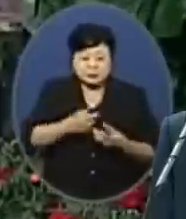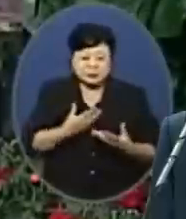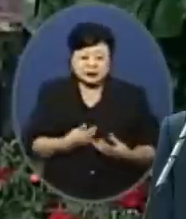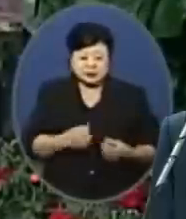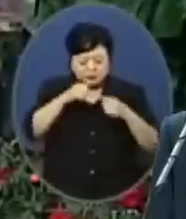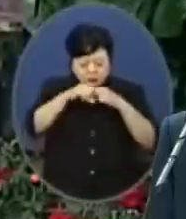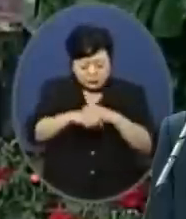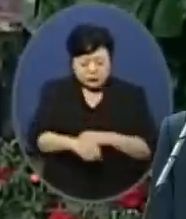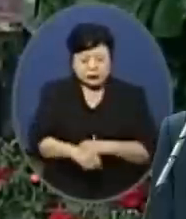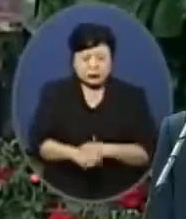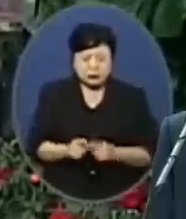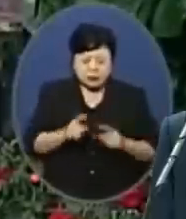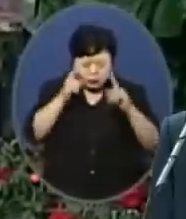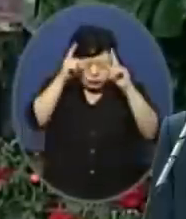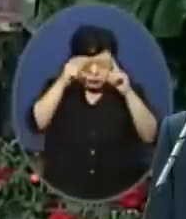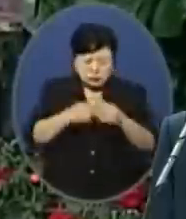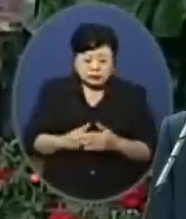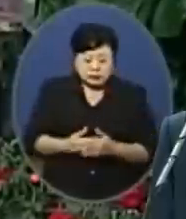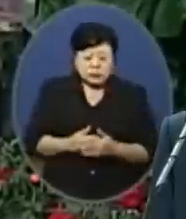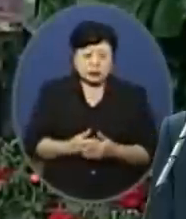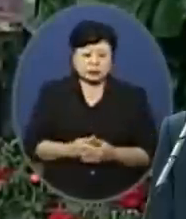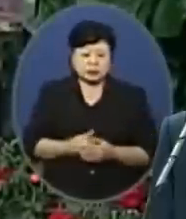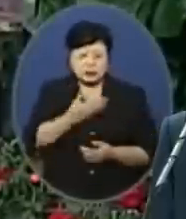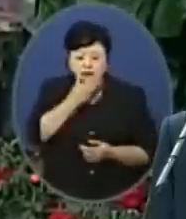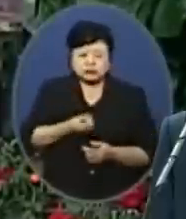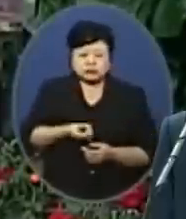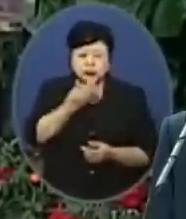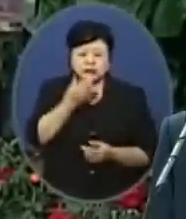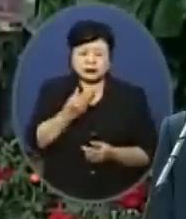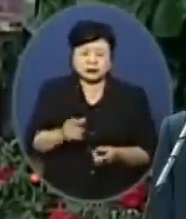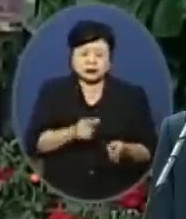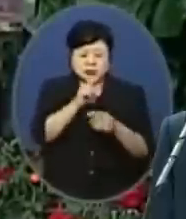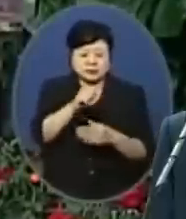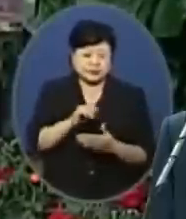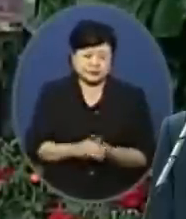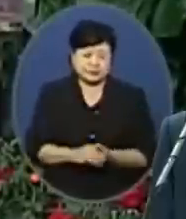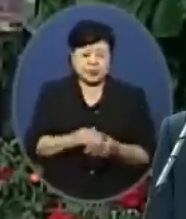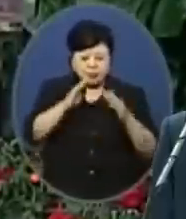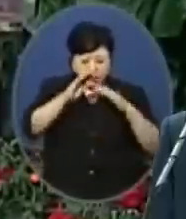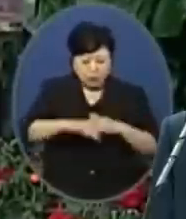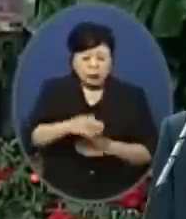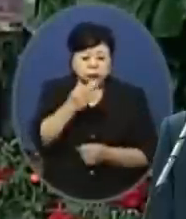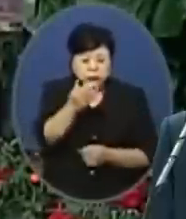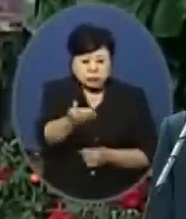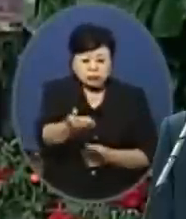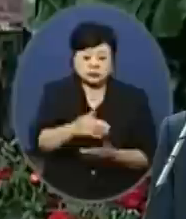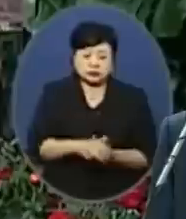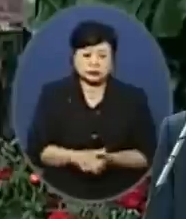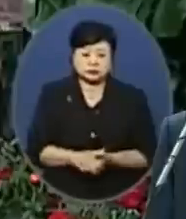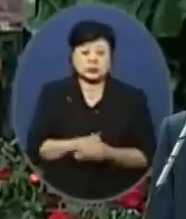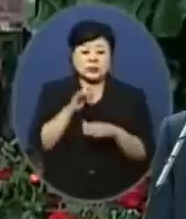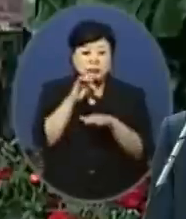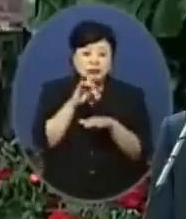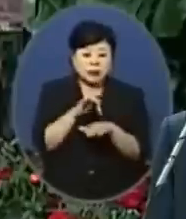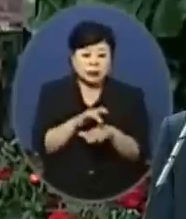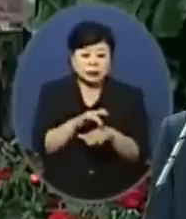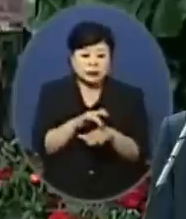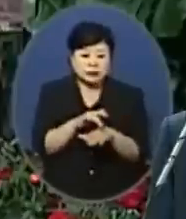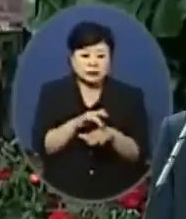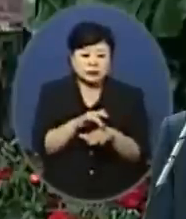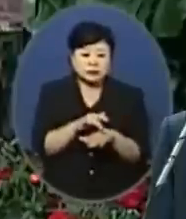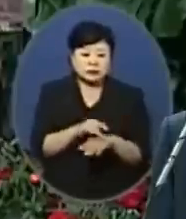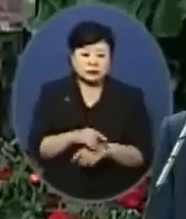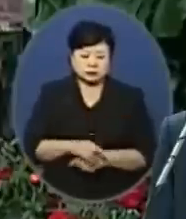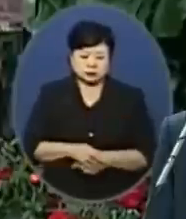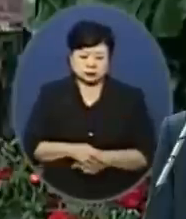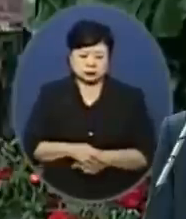좌절과 절망, 분노, 불안, 공포, 불행 등은 삶을 파멸시키는 마귀의